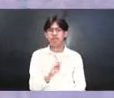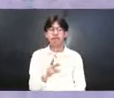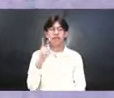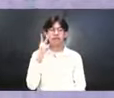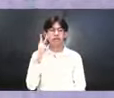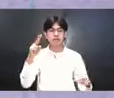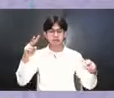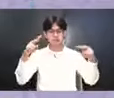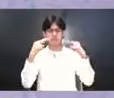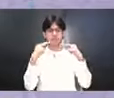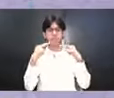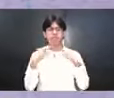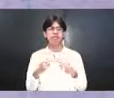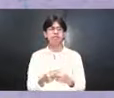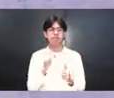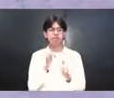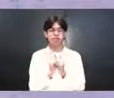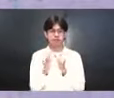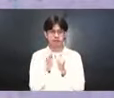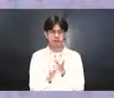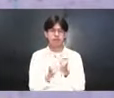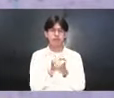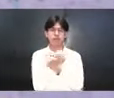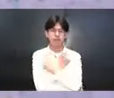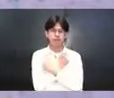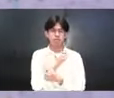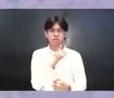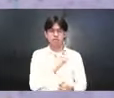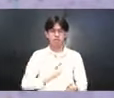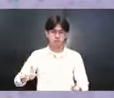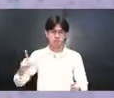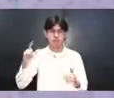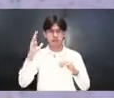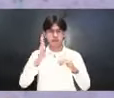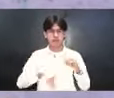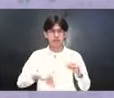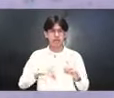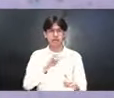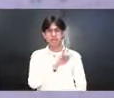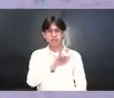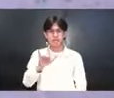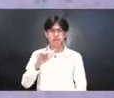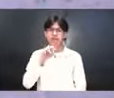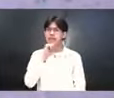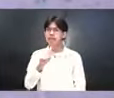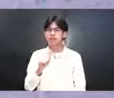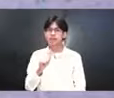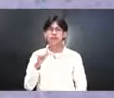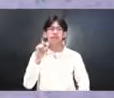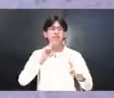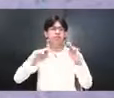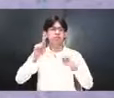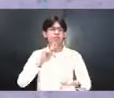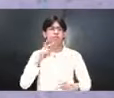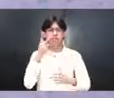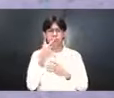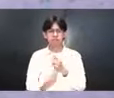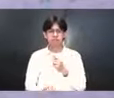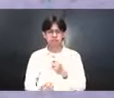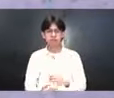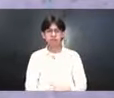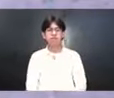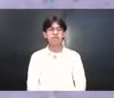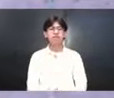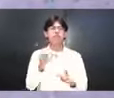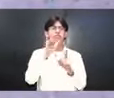hindi pwedeng mahalang natin si Lord tapos di natin mahalang kapwa natin. Kailangan nandun pa rin ang pag-ibig natin sa